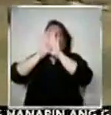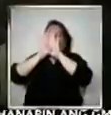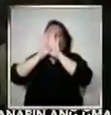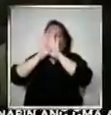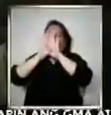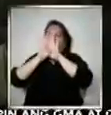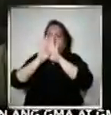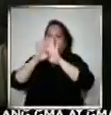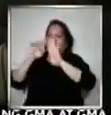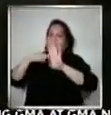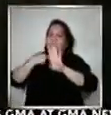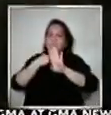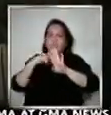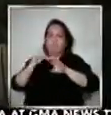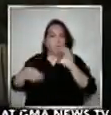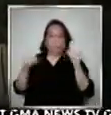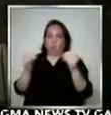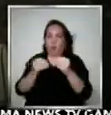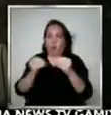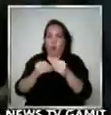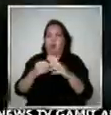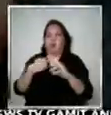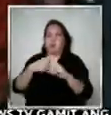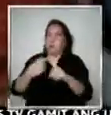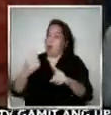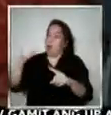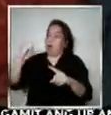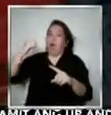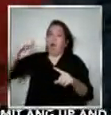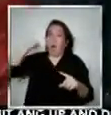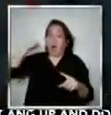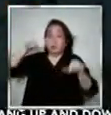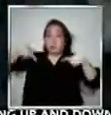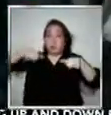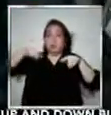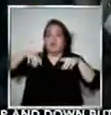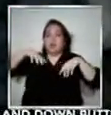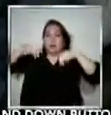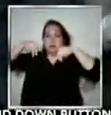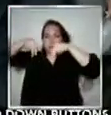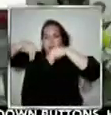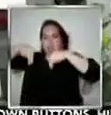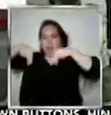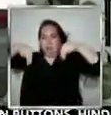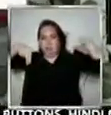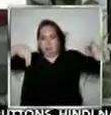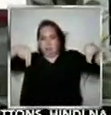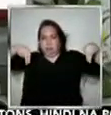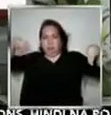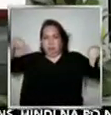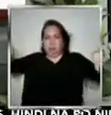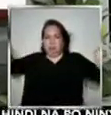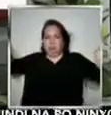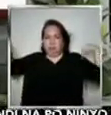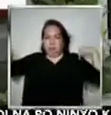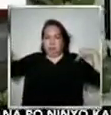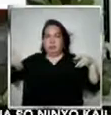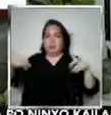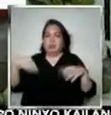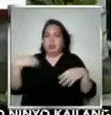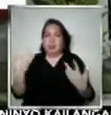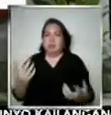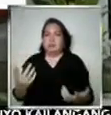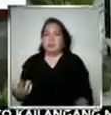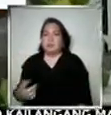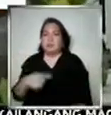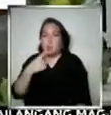rin. Bahagi ng paglilimita sa loob ng mga simbahan ang pagbabawas ng bilang ng mga sakristan. Dalawang sakristan na lang ang pwede kung